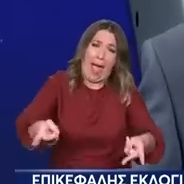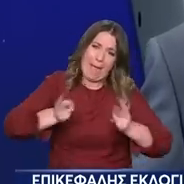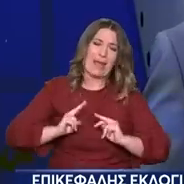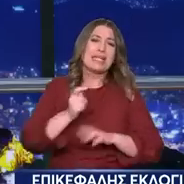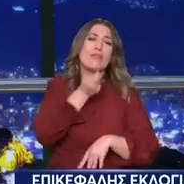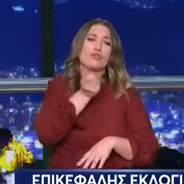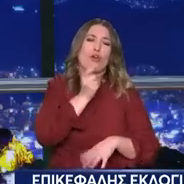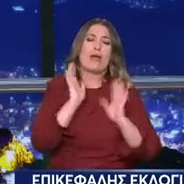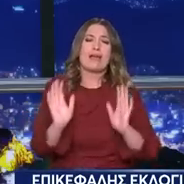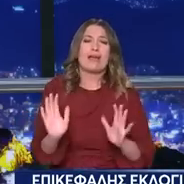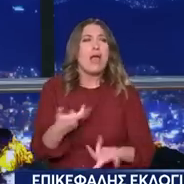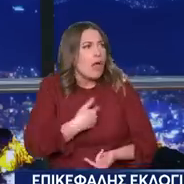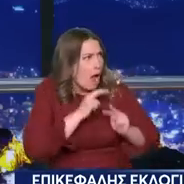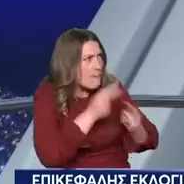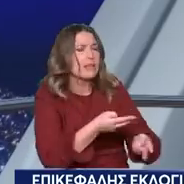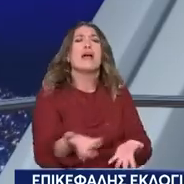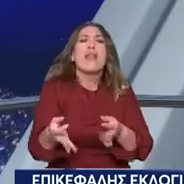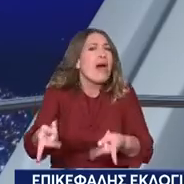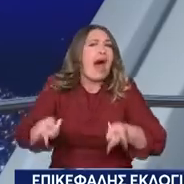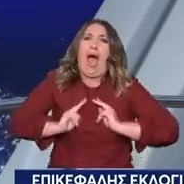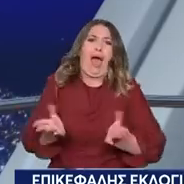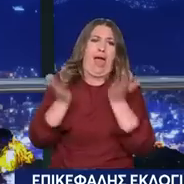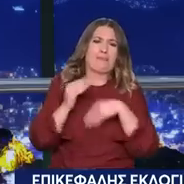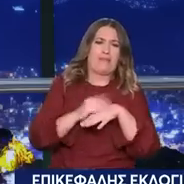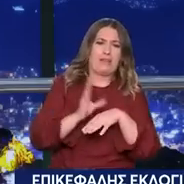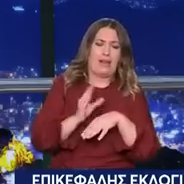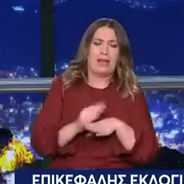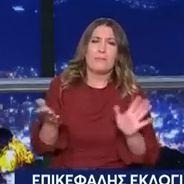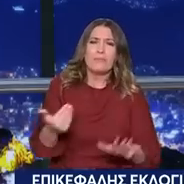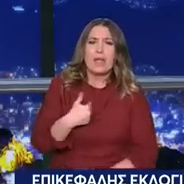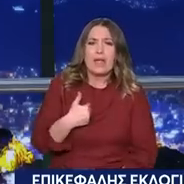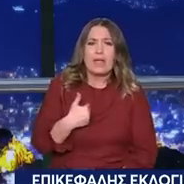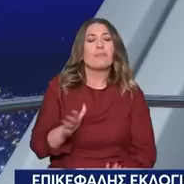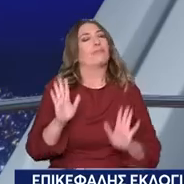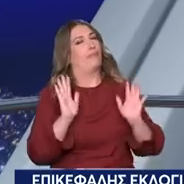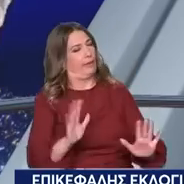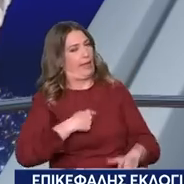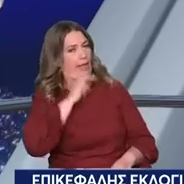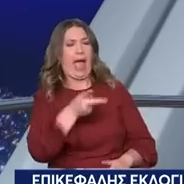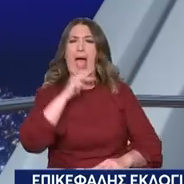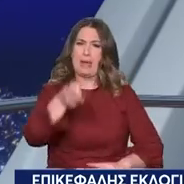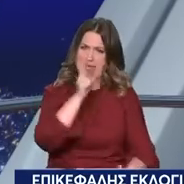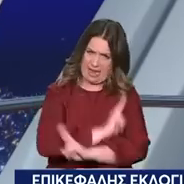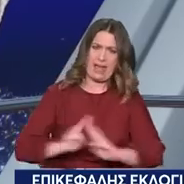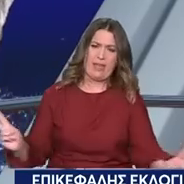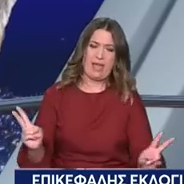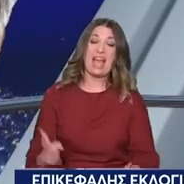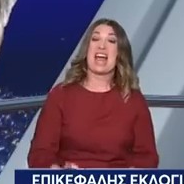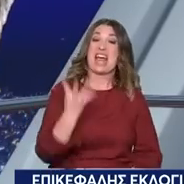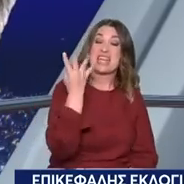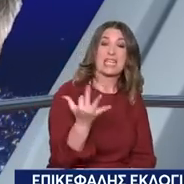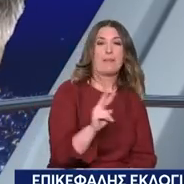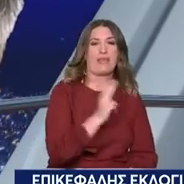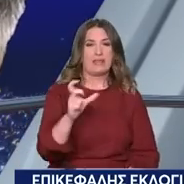ένα ερώτημα πριν, δεν μου το απαντήσατε και βάζετε ένα άλλο θέμα με ερώτηση. Η απάντησή μου λοιπόν είναι καθαρή. Ότι 4,5 δις